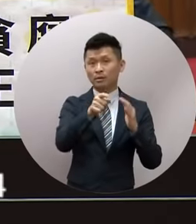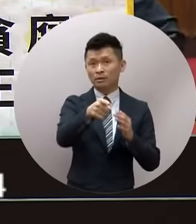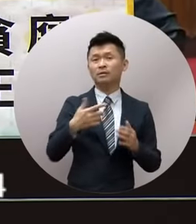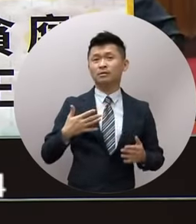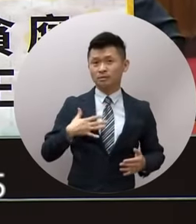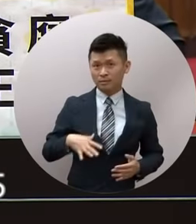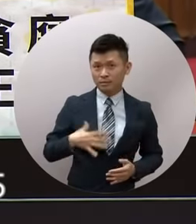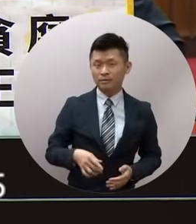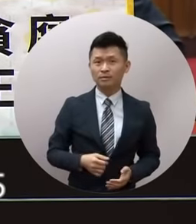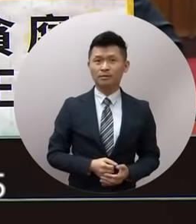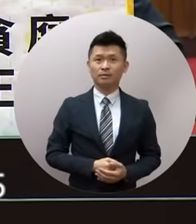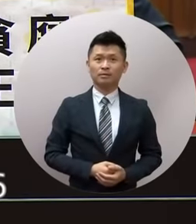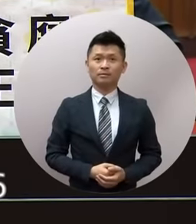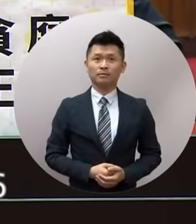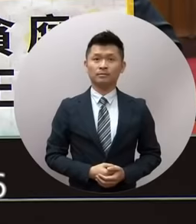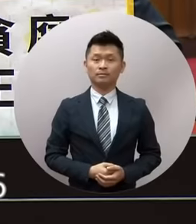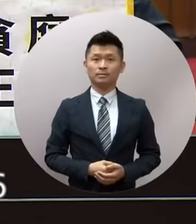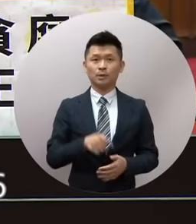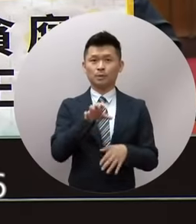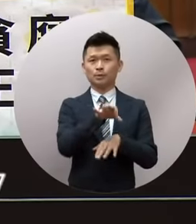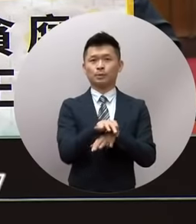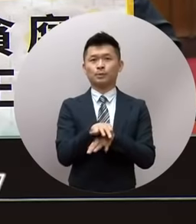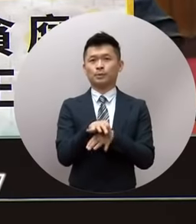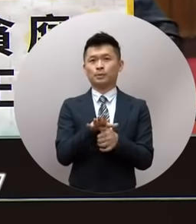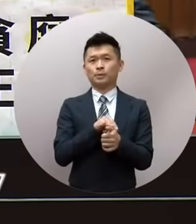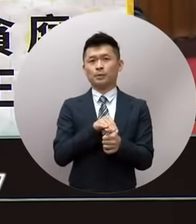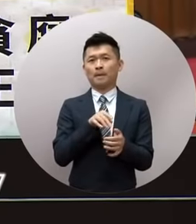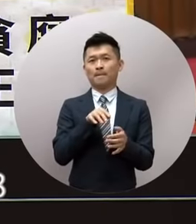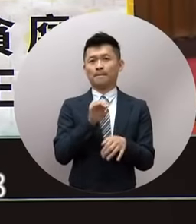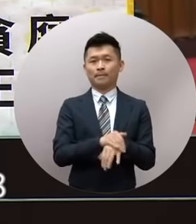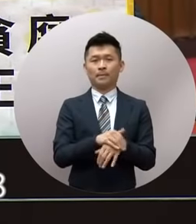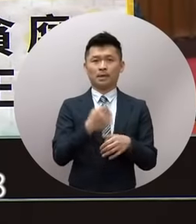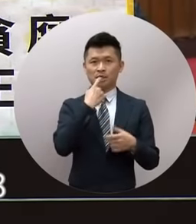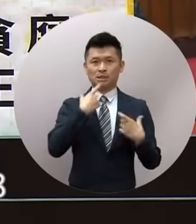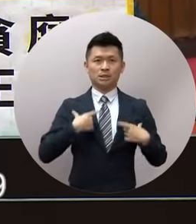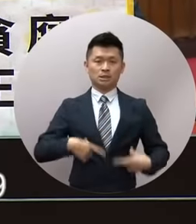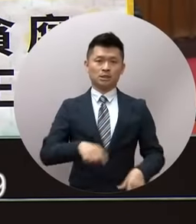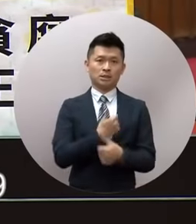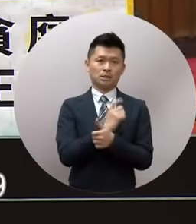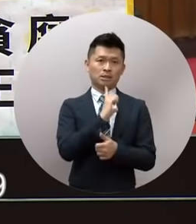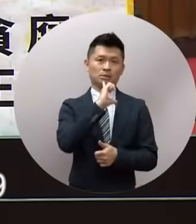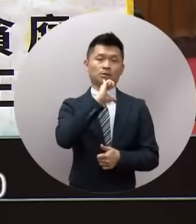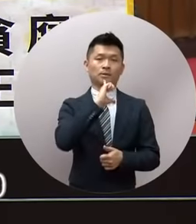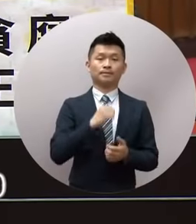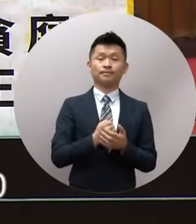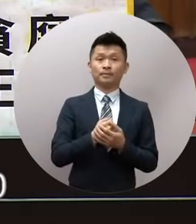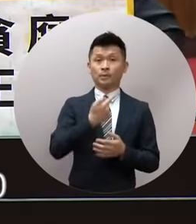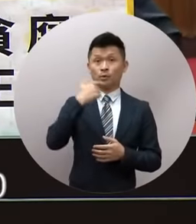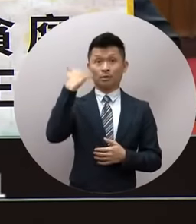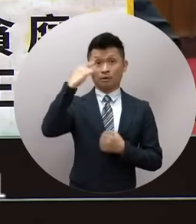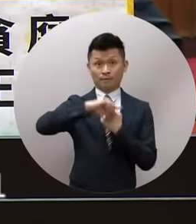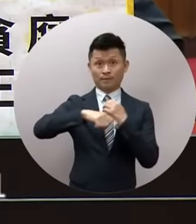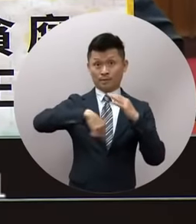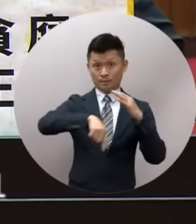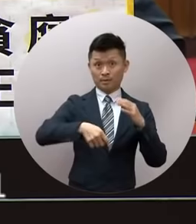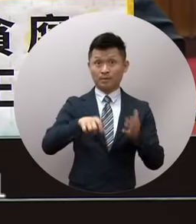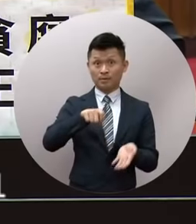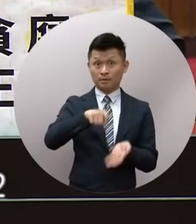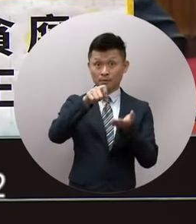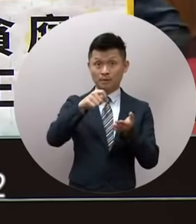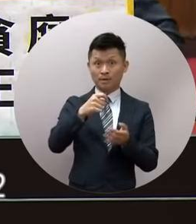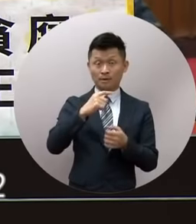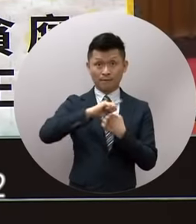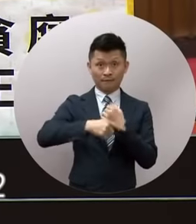你这么这个学有专精的这个律师，咱台湾因为最高法院的判例叫做法定职务